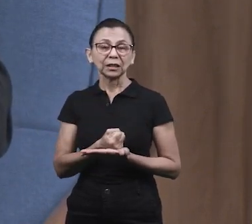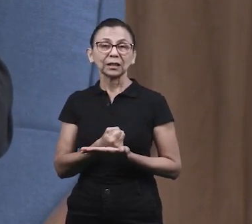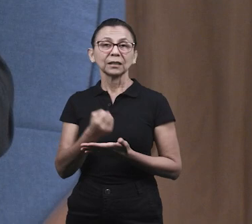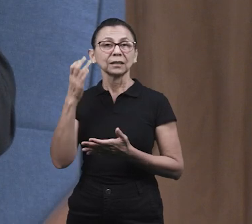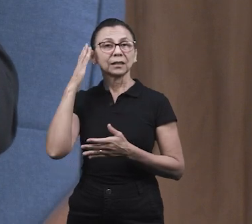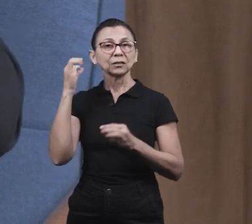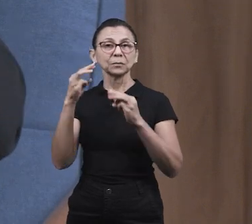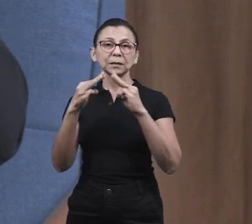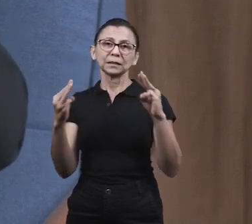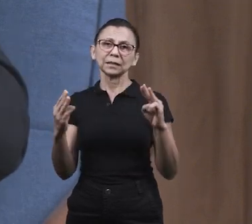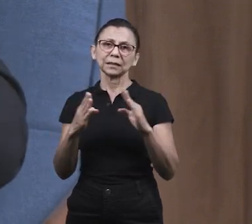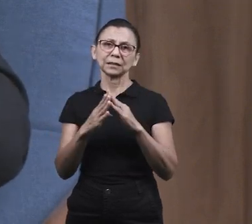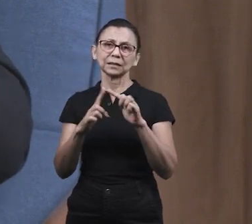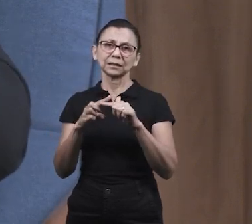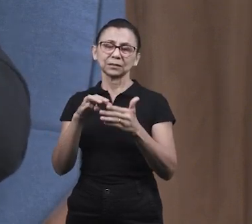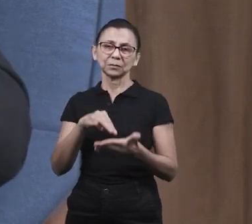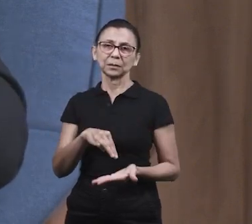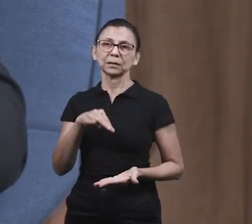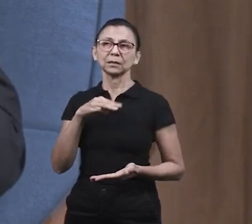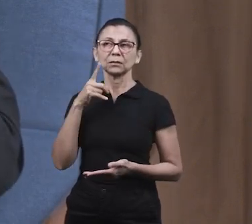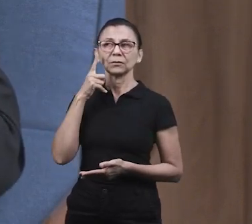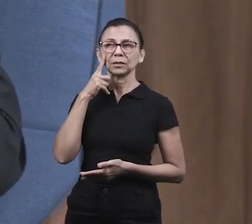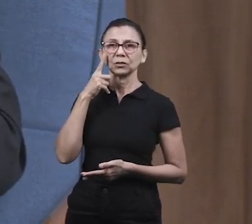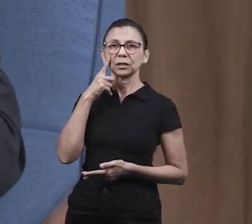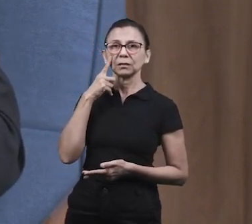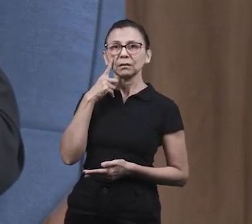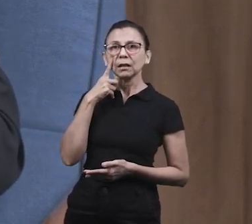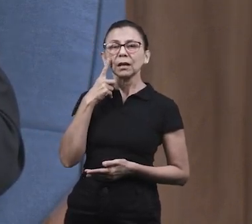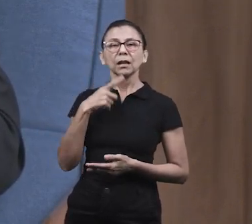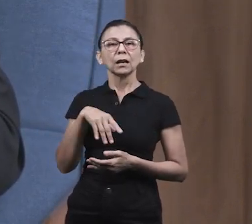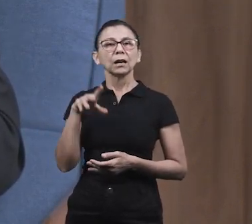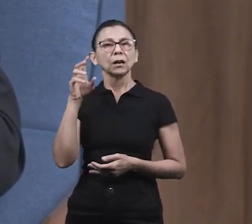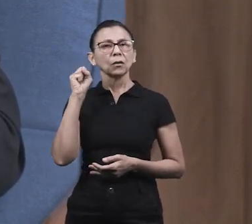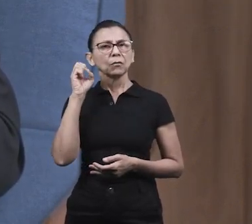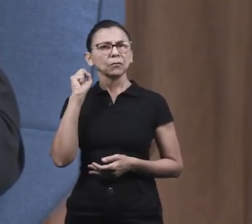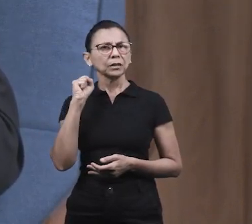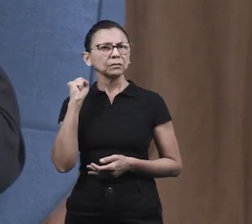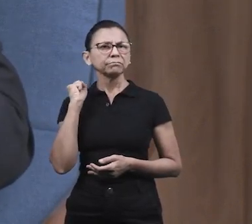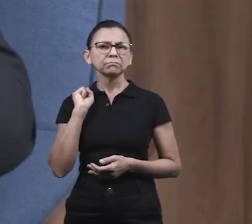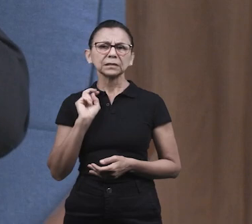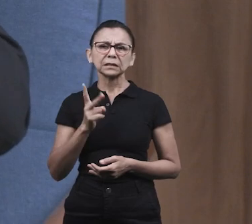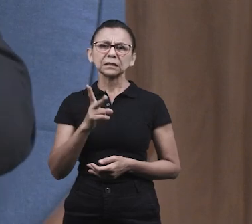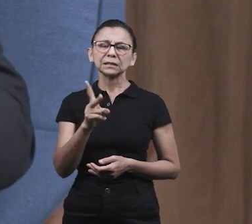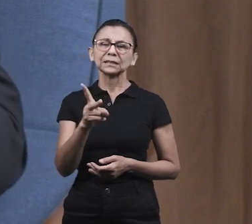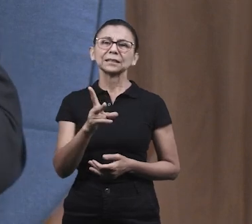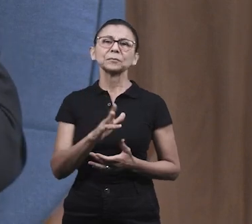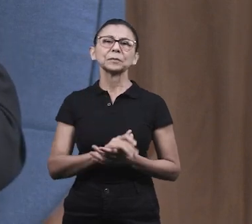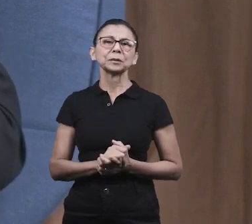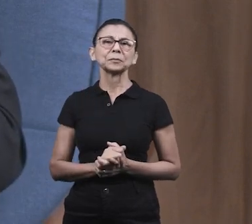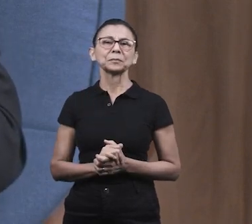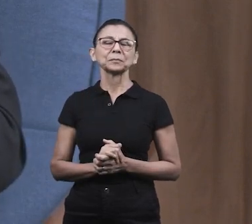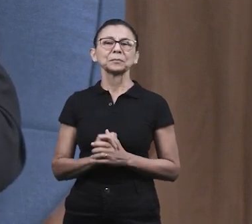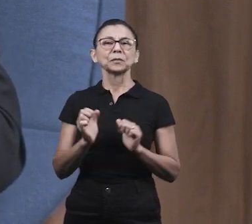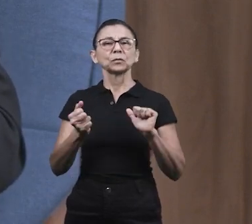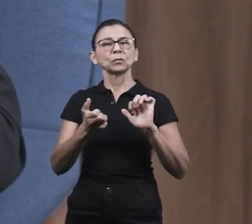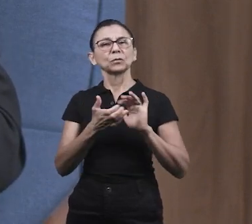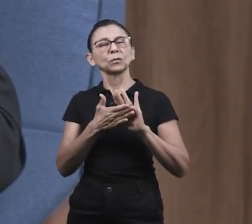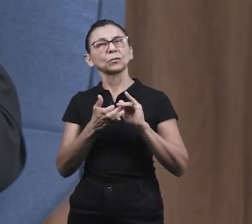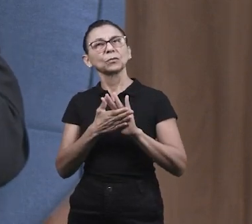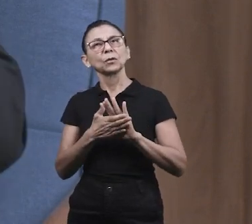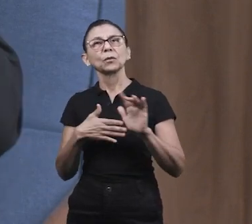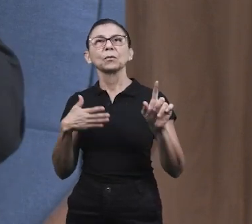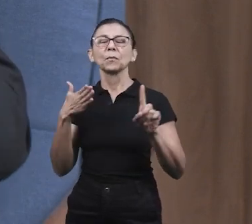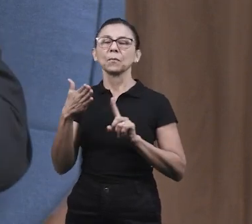Radio Manaïm. Entendez, écoutez des louanges et des messages bibliques 24 heures par jour et aussi vous pouvez partager ce